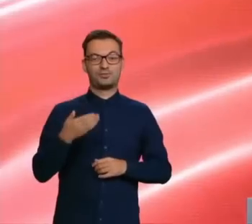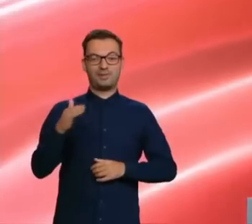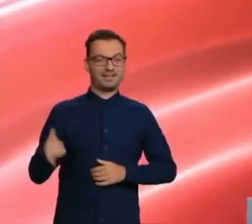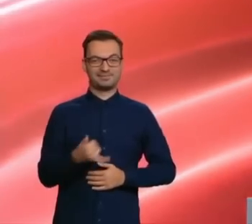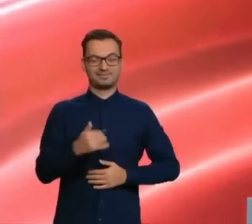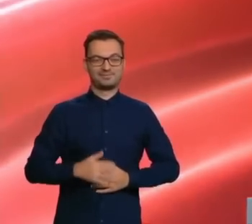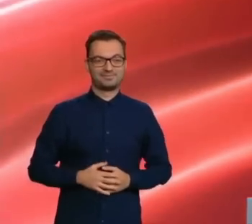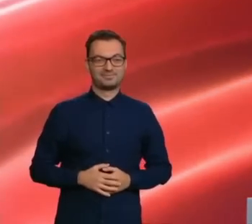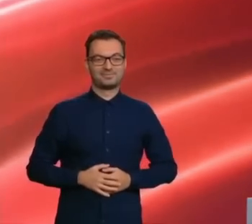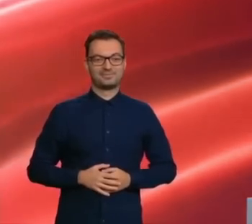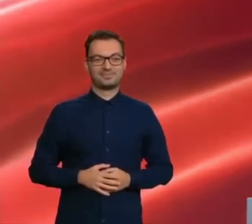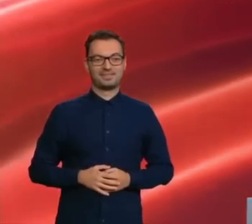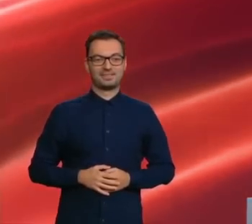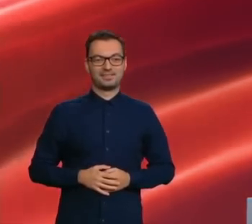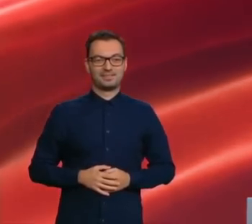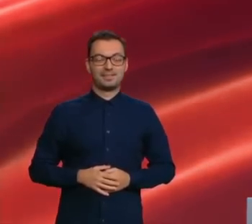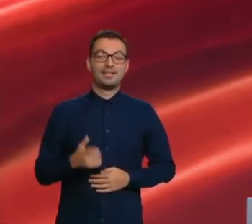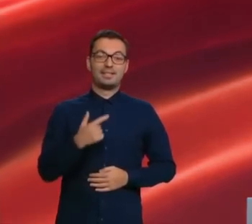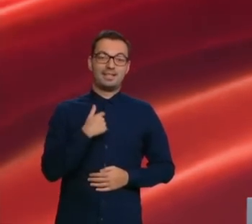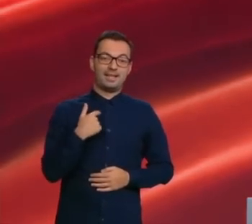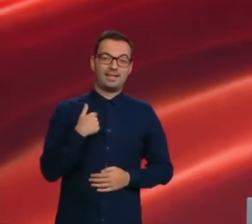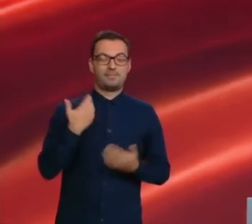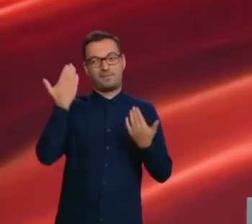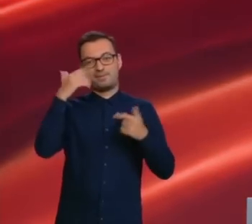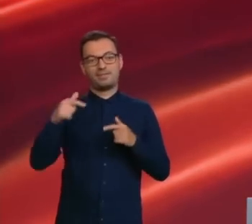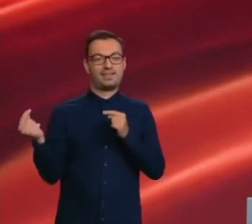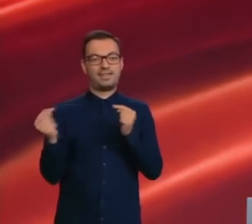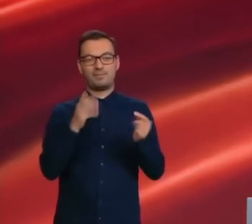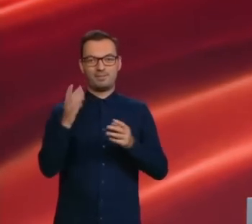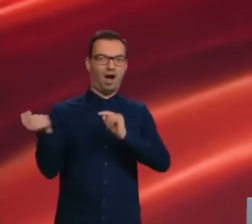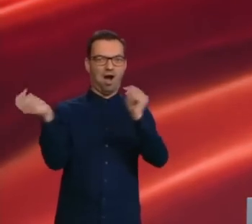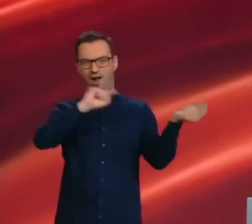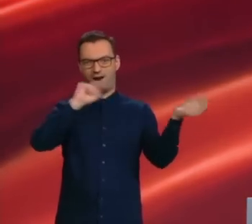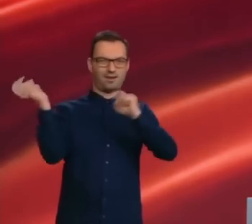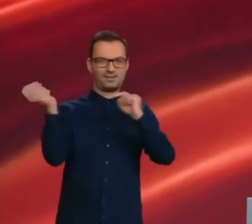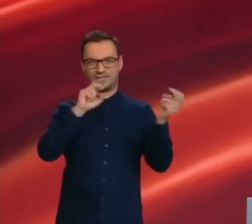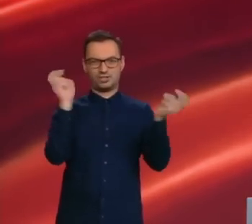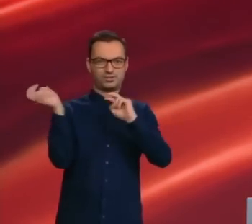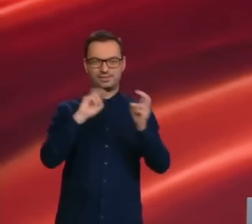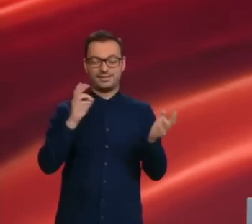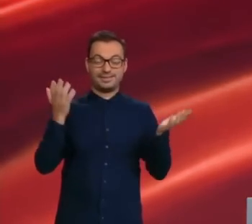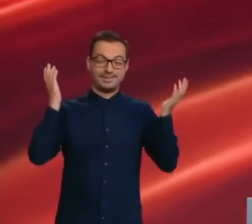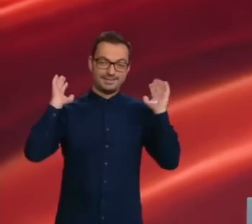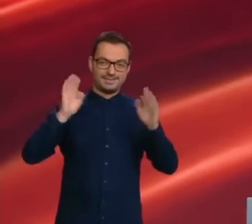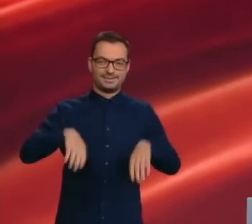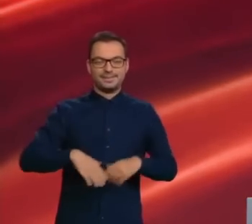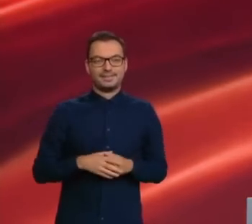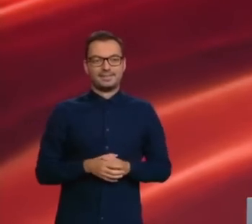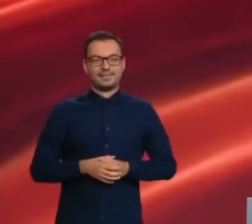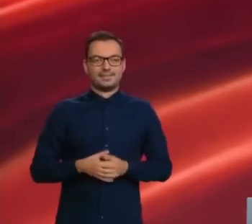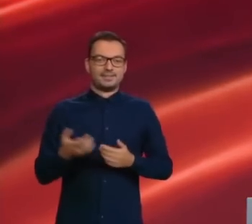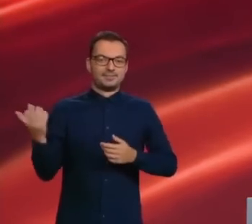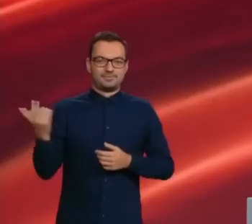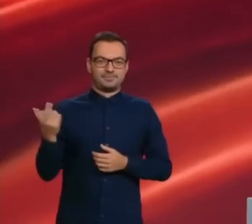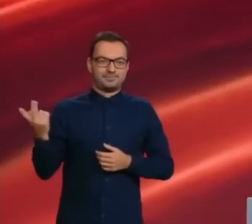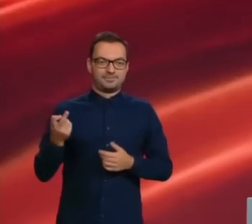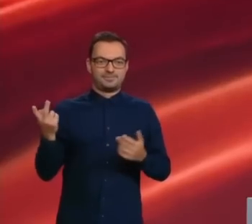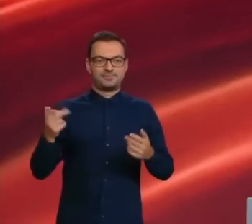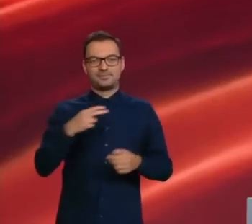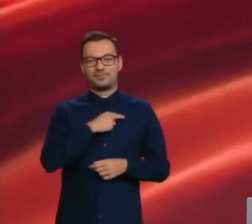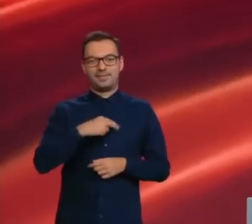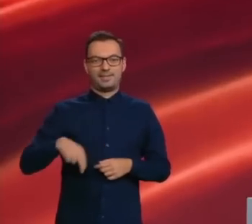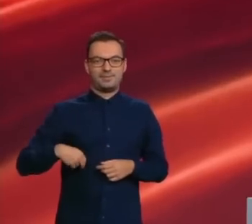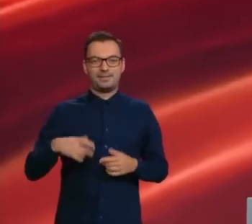No, szanowni państwo, ja liczyłem, że w tej debacie nie będzie tej przepychanki, którą mieliśmy przez całą kampanię. No ale no, panowie